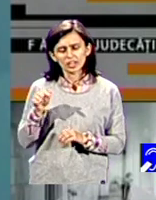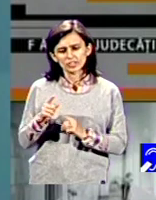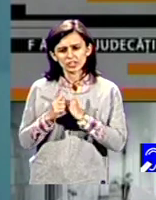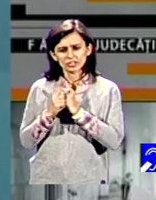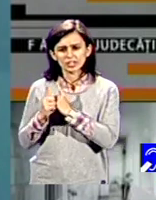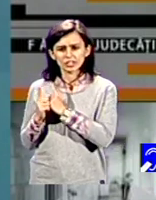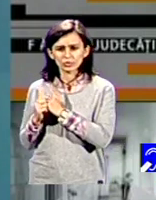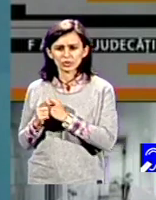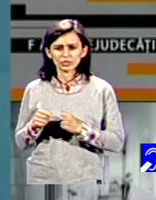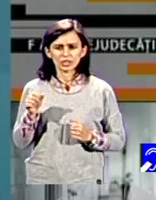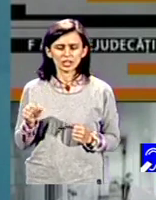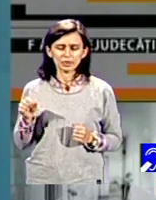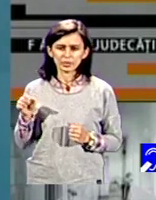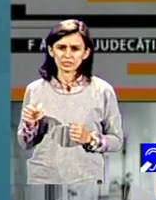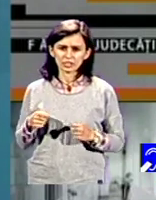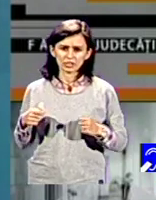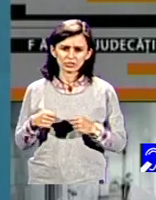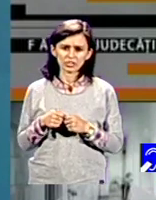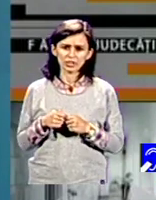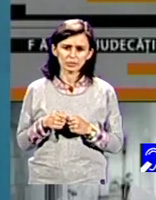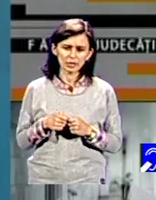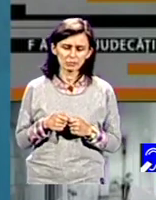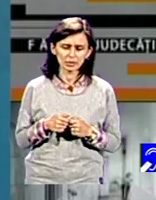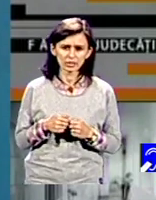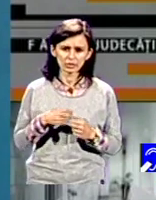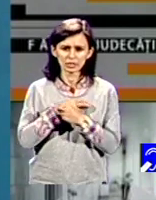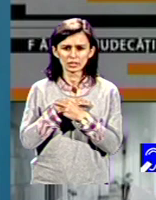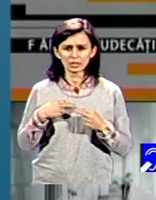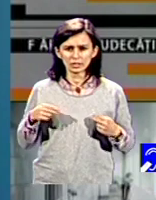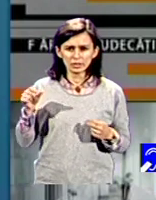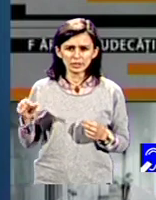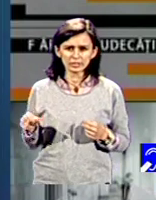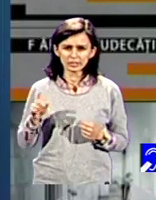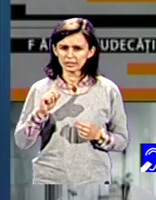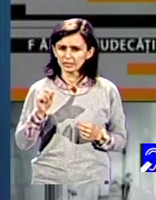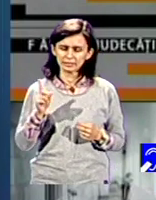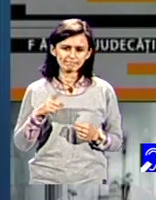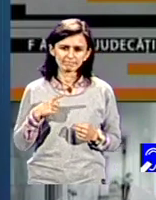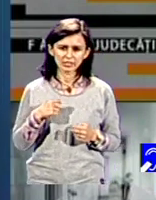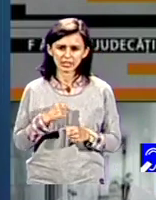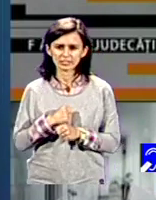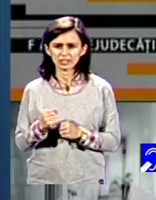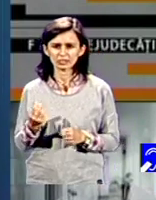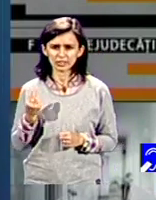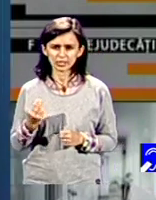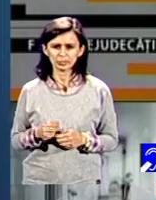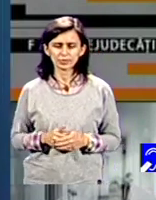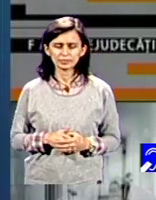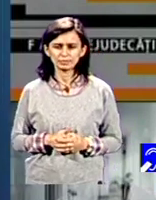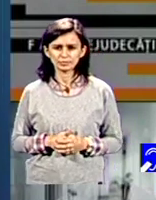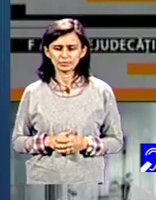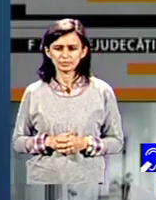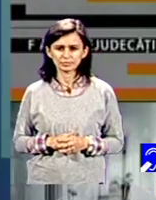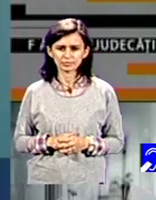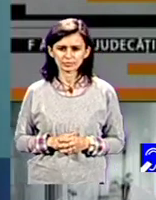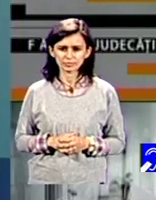ale ale persoanelor a negru din magistratură Nu este încă unul la foarte fluent însă ceea